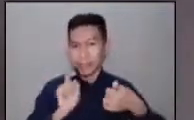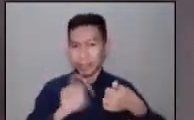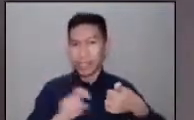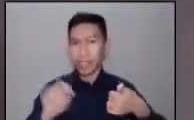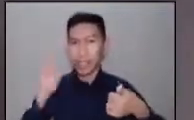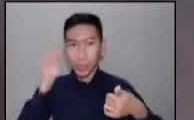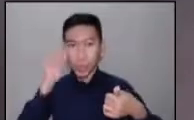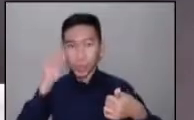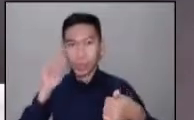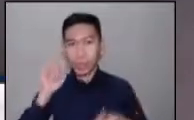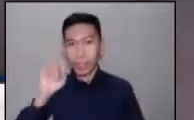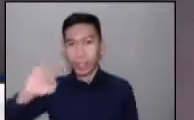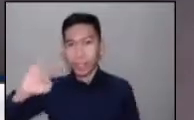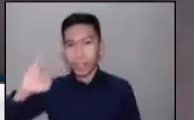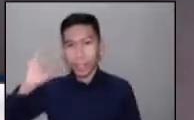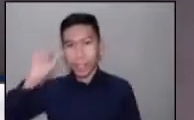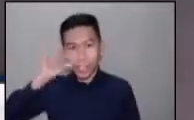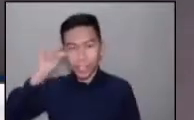and Facebook.